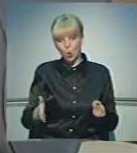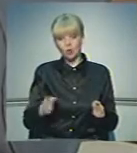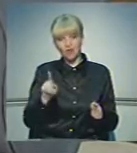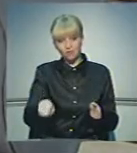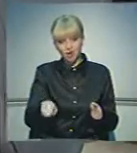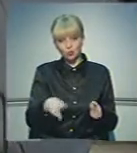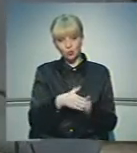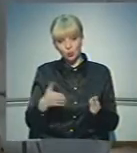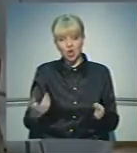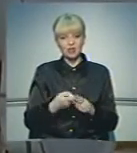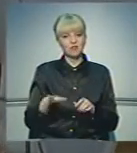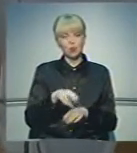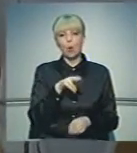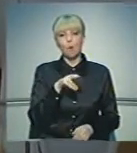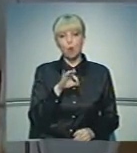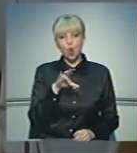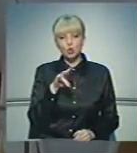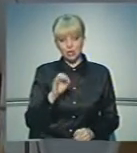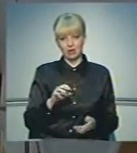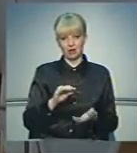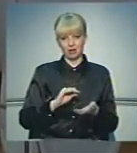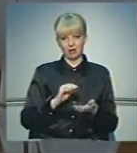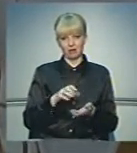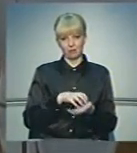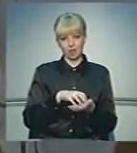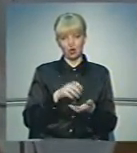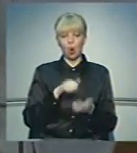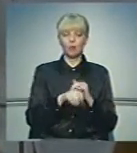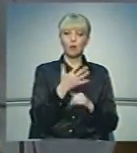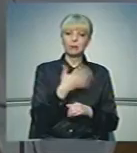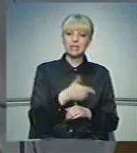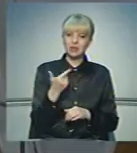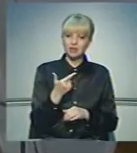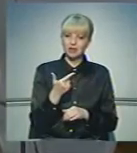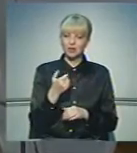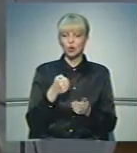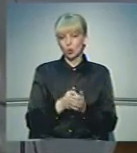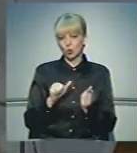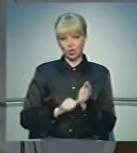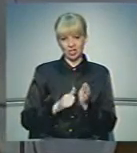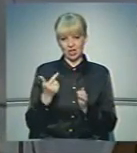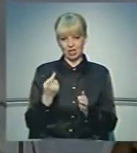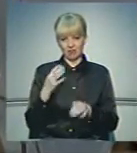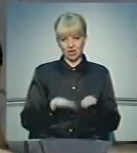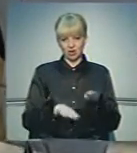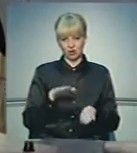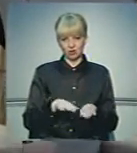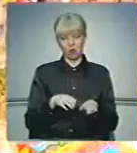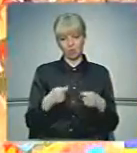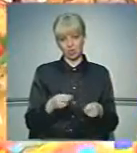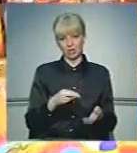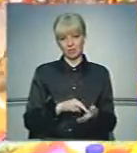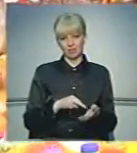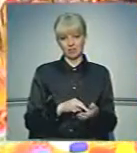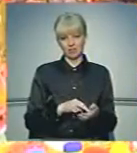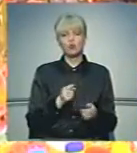цю сторону це все постне печення. Воно йде від 50 гривень до 60 гривень. Продажна ціна. А